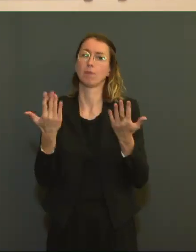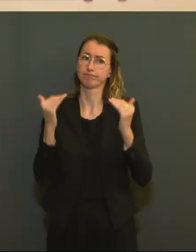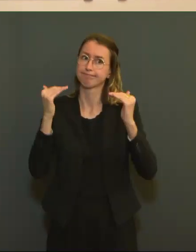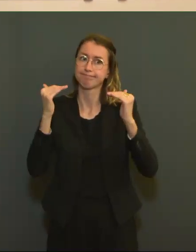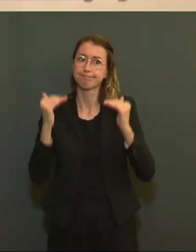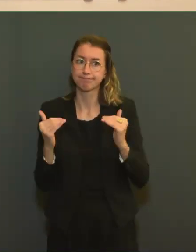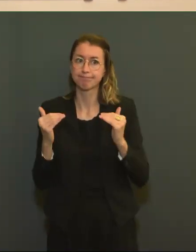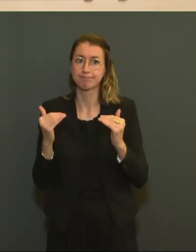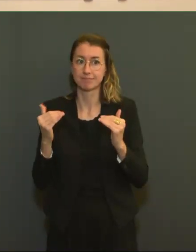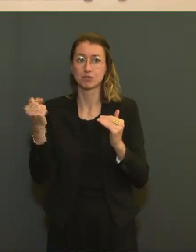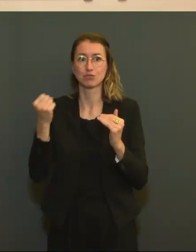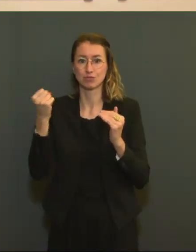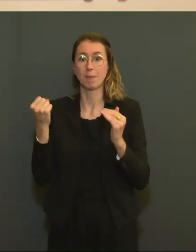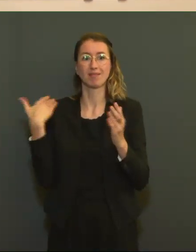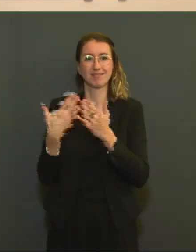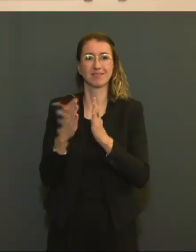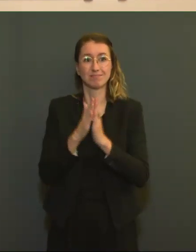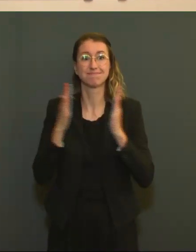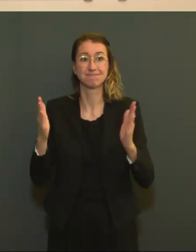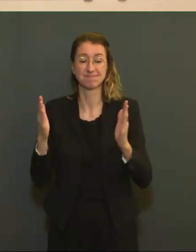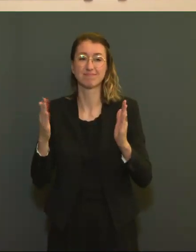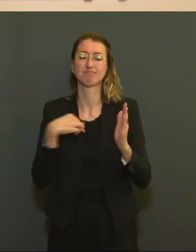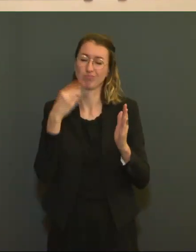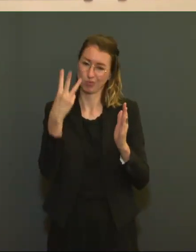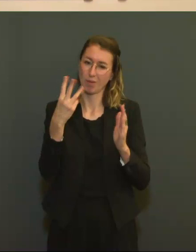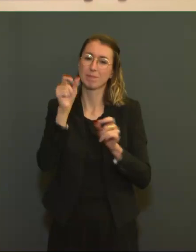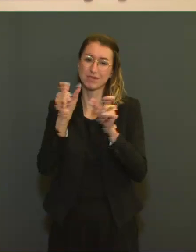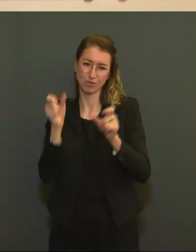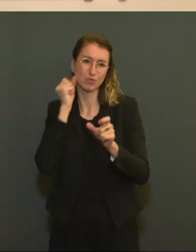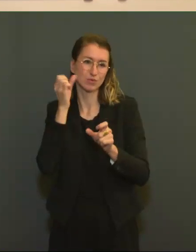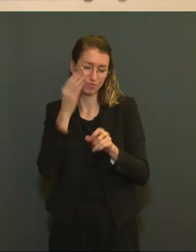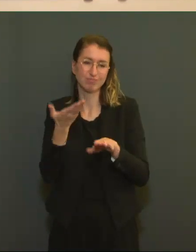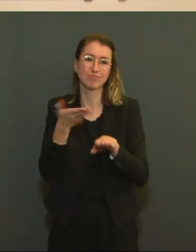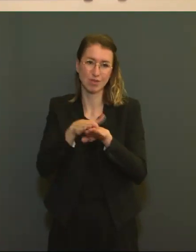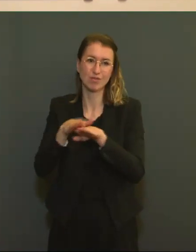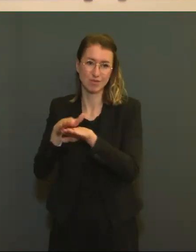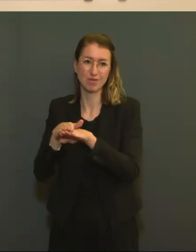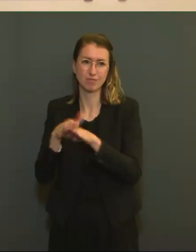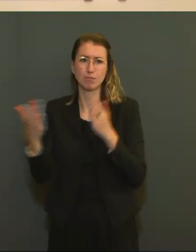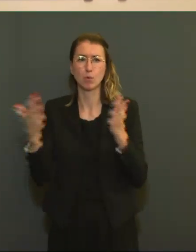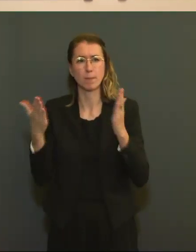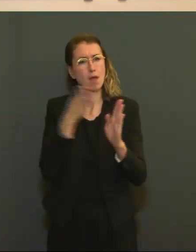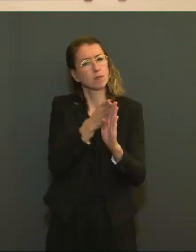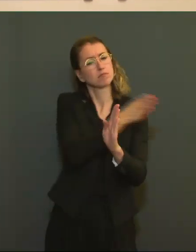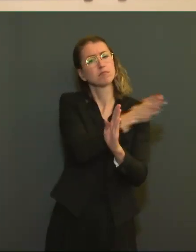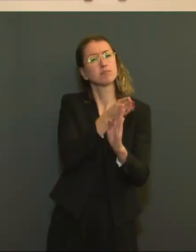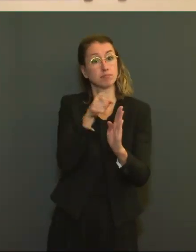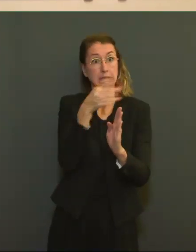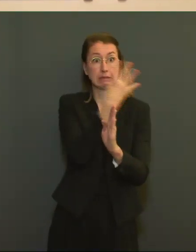moyenne, 3 décès par jour, en contraste par rapport aux 4 décès par jour de la semaine qui a